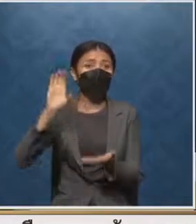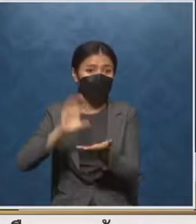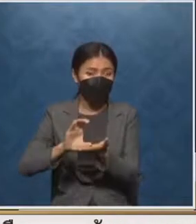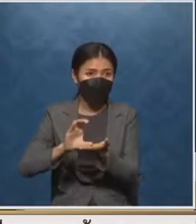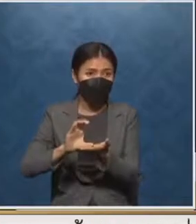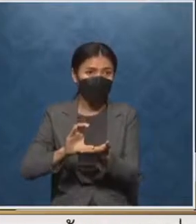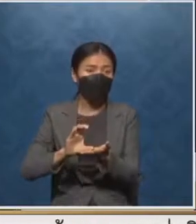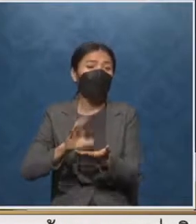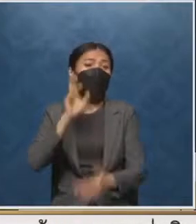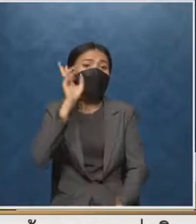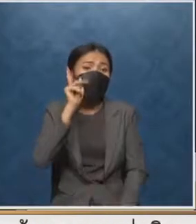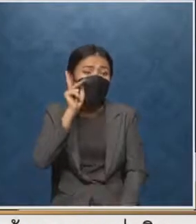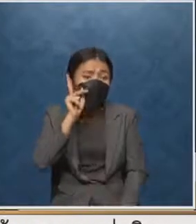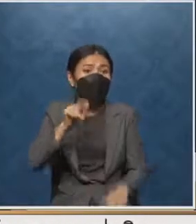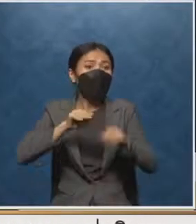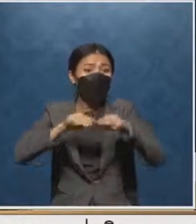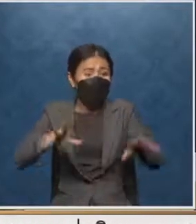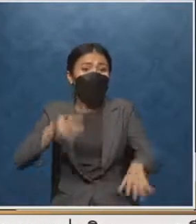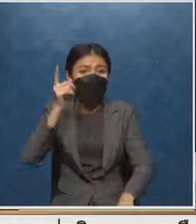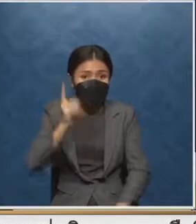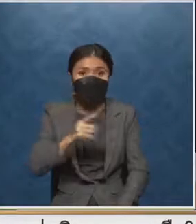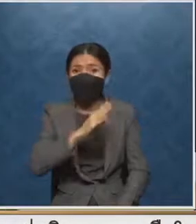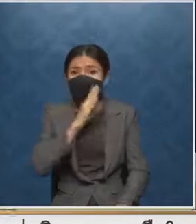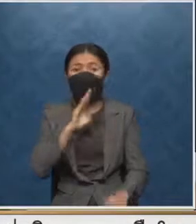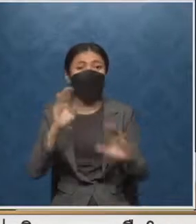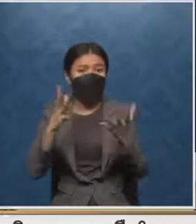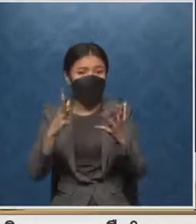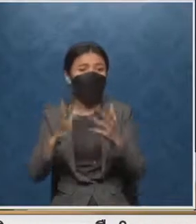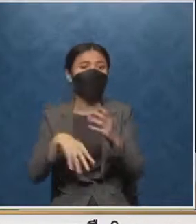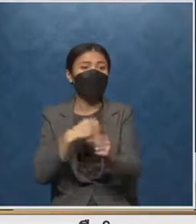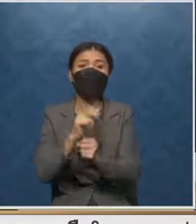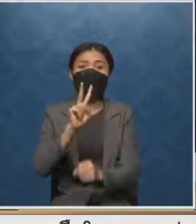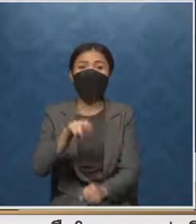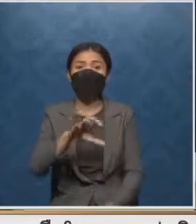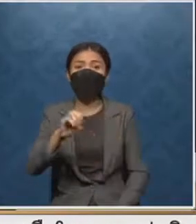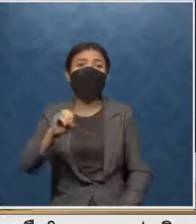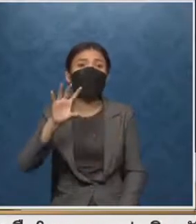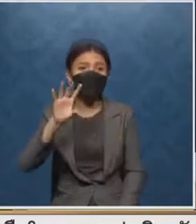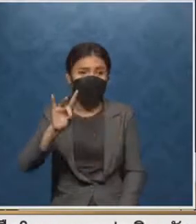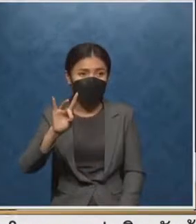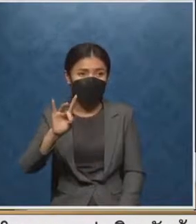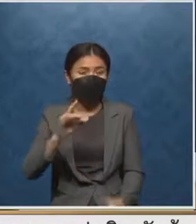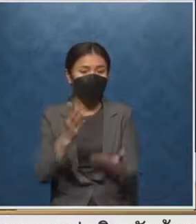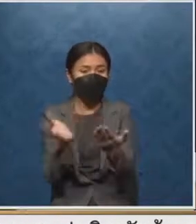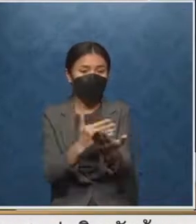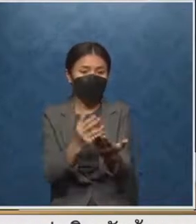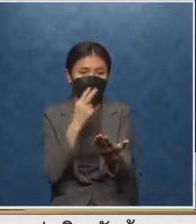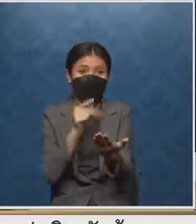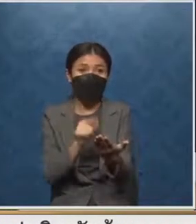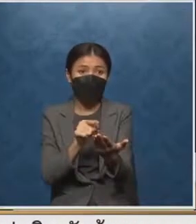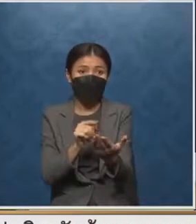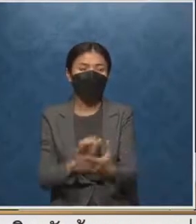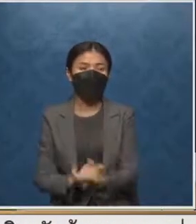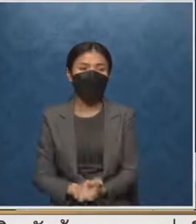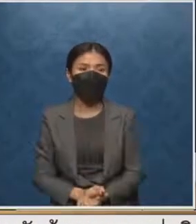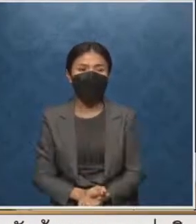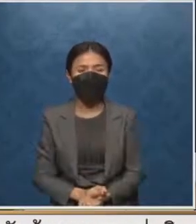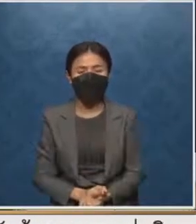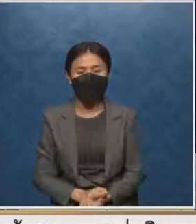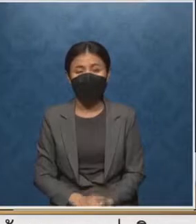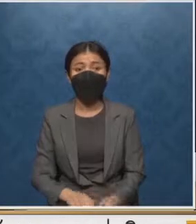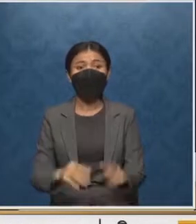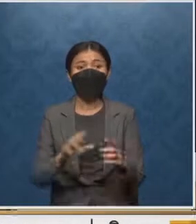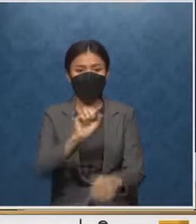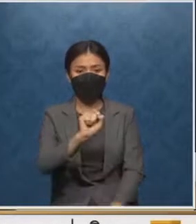ค์ปี2558นะครับซึ่งปรากฏอยู่ท้ายรายงานของกองทุนนะครับคำว่าสื่อหม